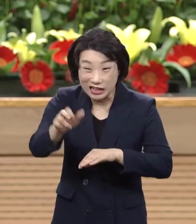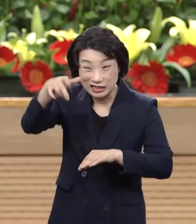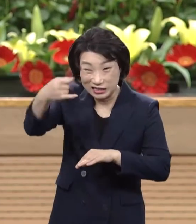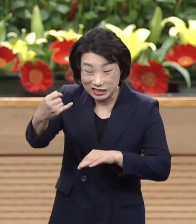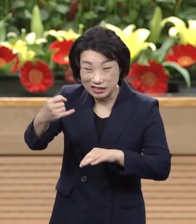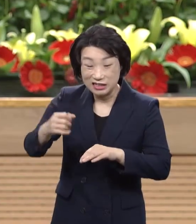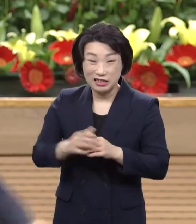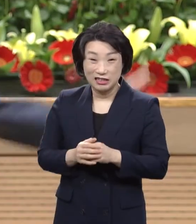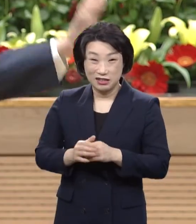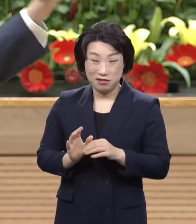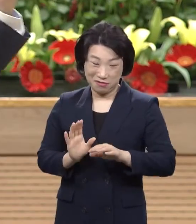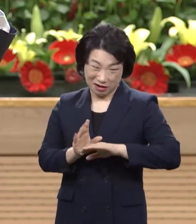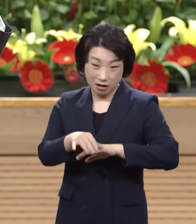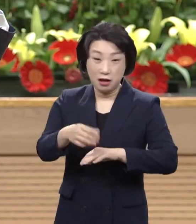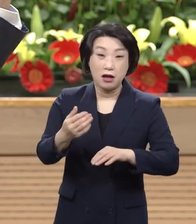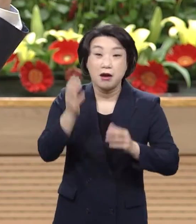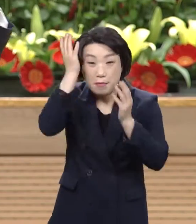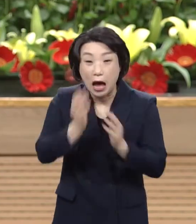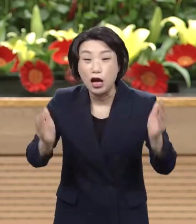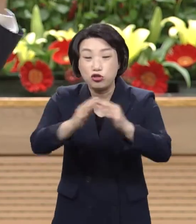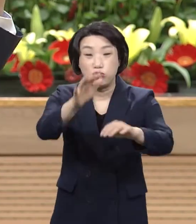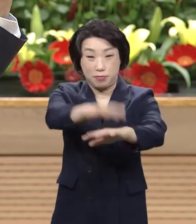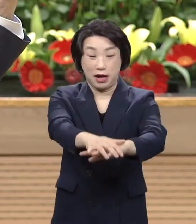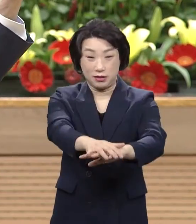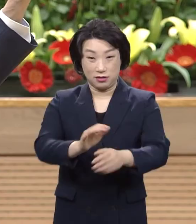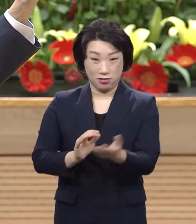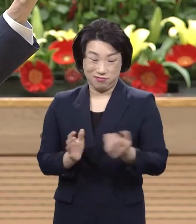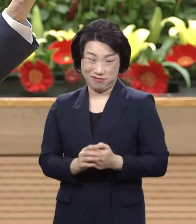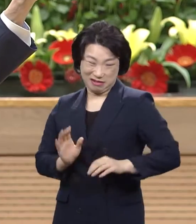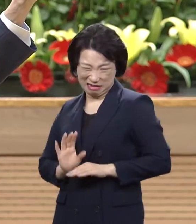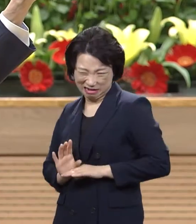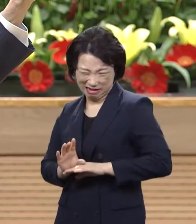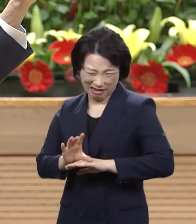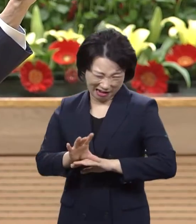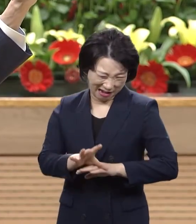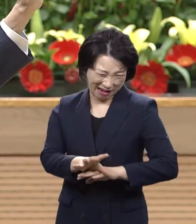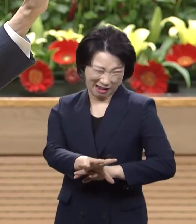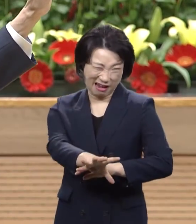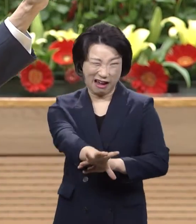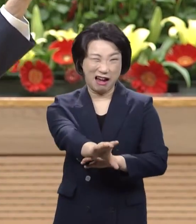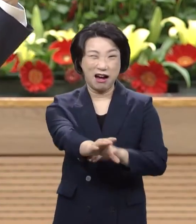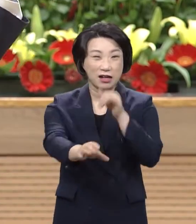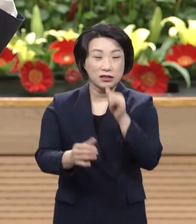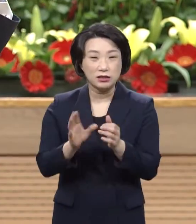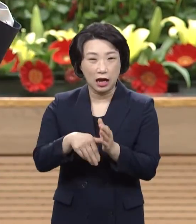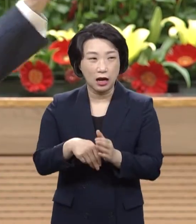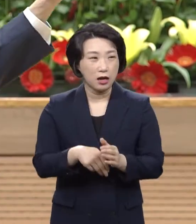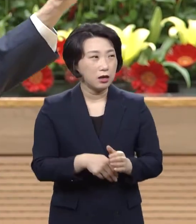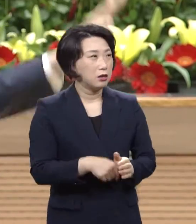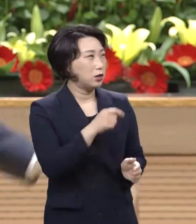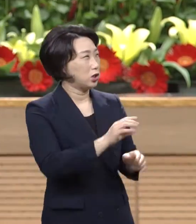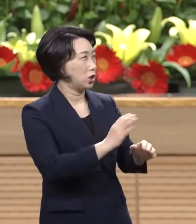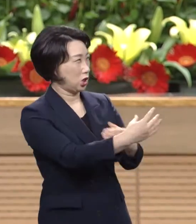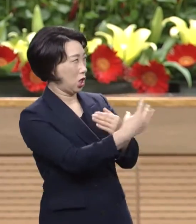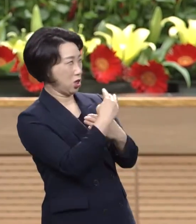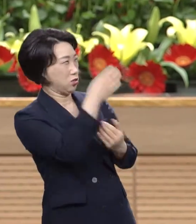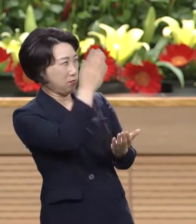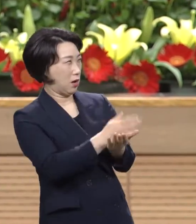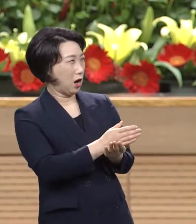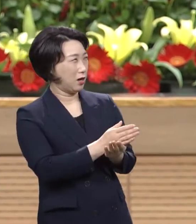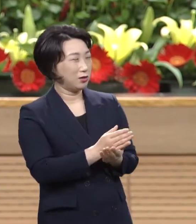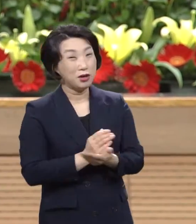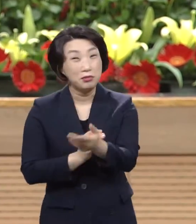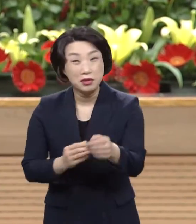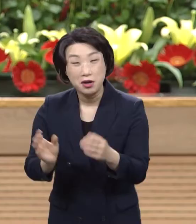배추밭으로 가는데 배추가 수덥 너는 못 가. 내가 가라사대 너는 수덥이야.